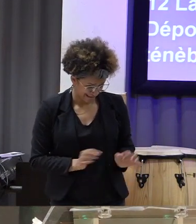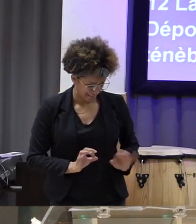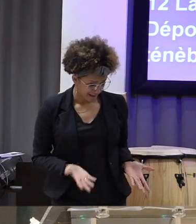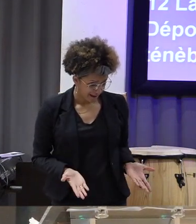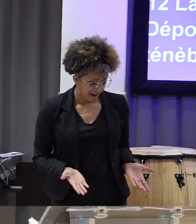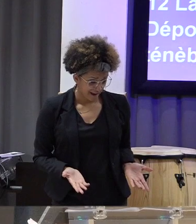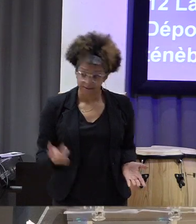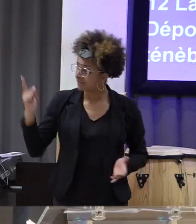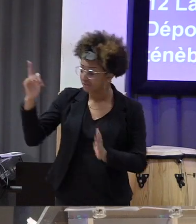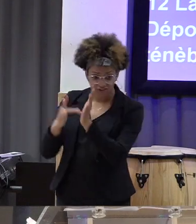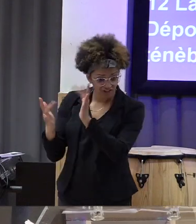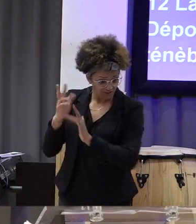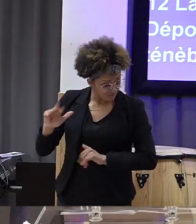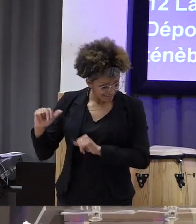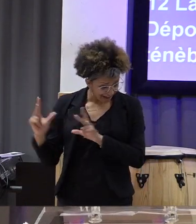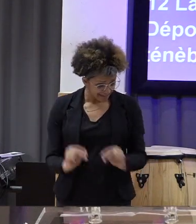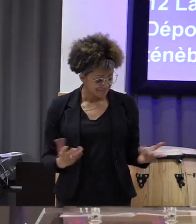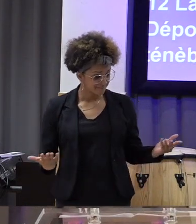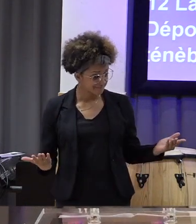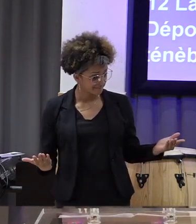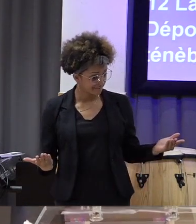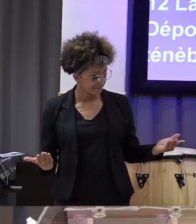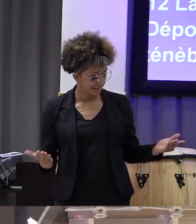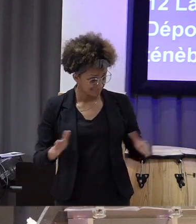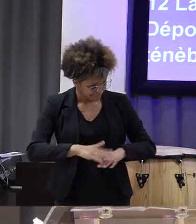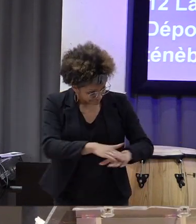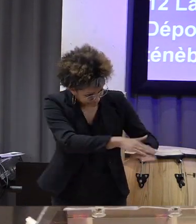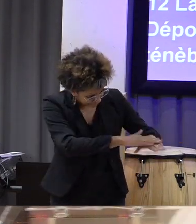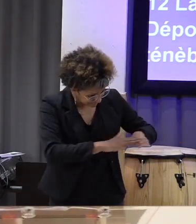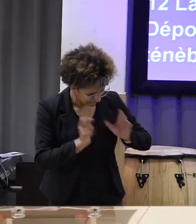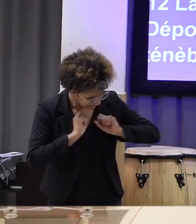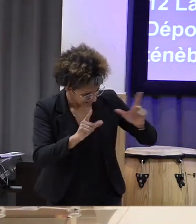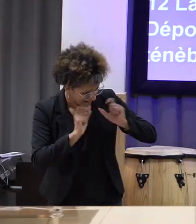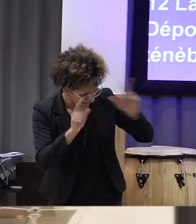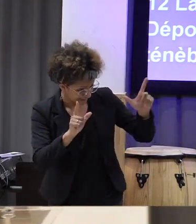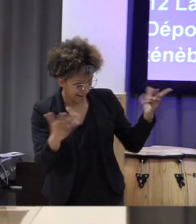Le Seigneur Jésus arrive bientôt. Réveillez-vous, réveillez-vous.